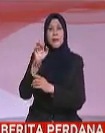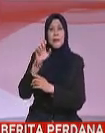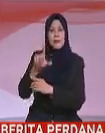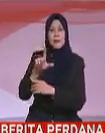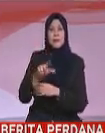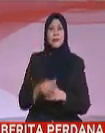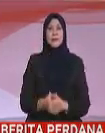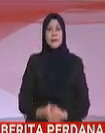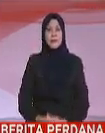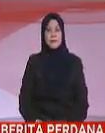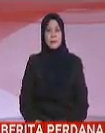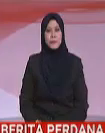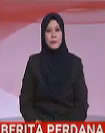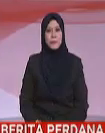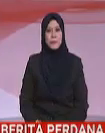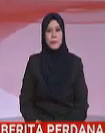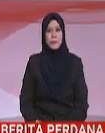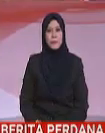Izhar.